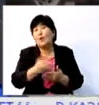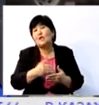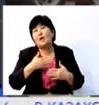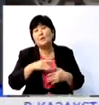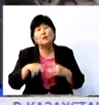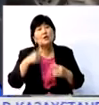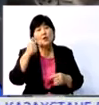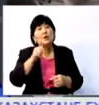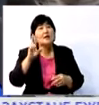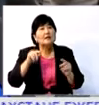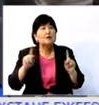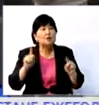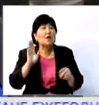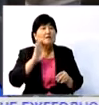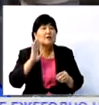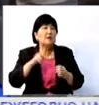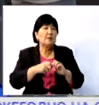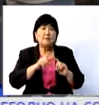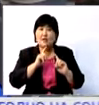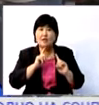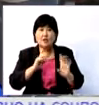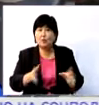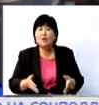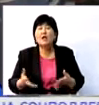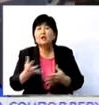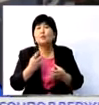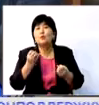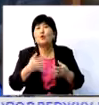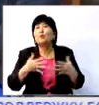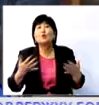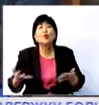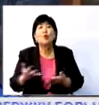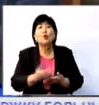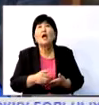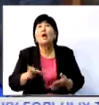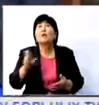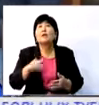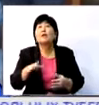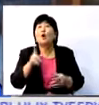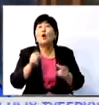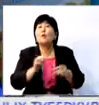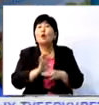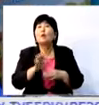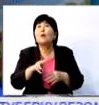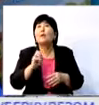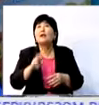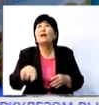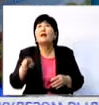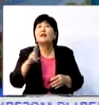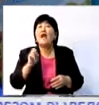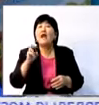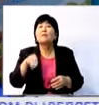В следующем году надеемся, что с водой проблем не будет. И соберем еще больше урожая. Бренд района – молочная продукция марки «Дамде».